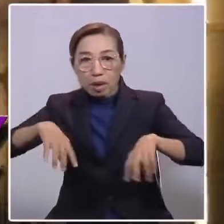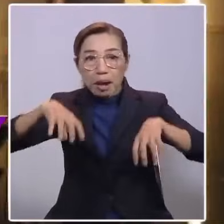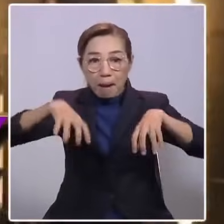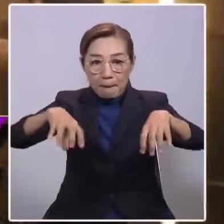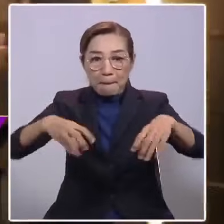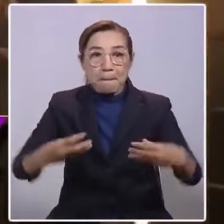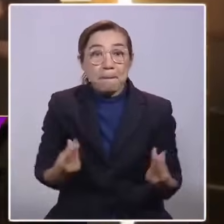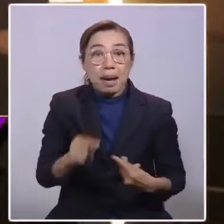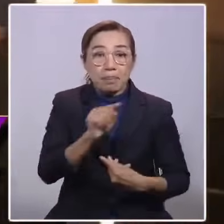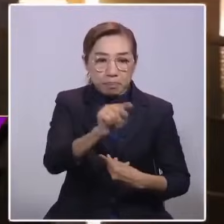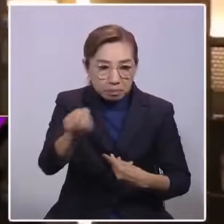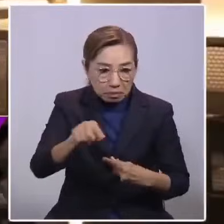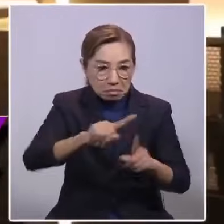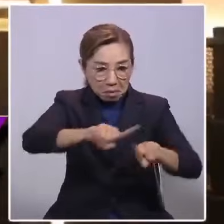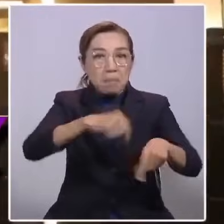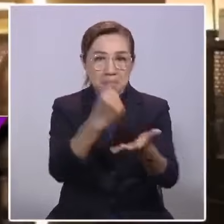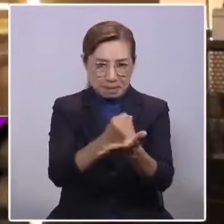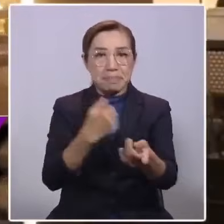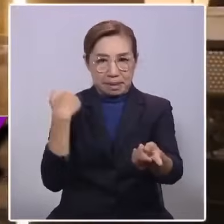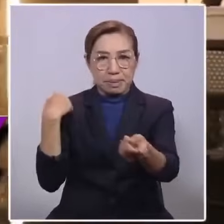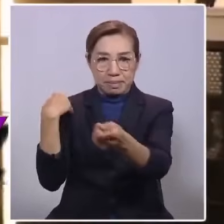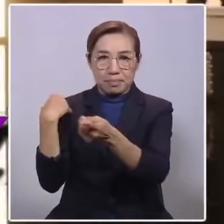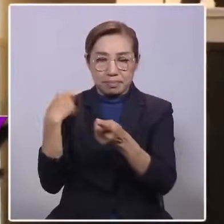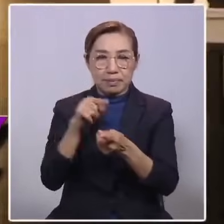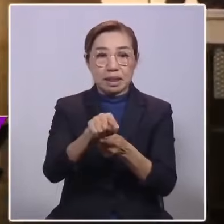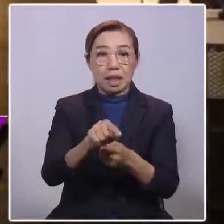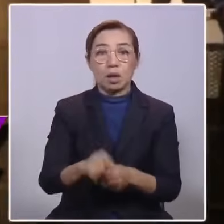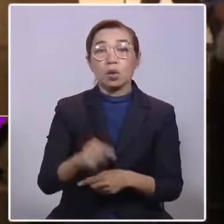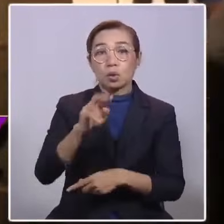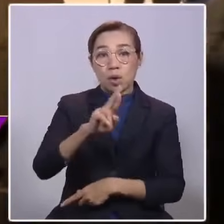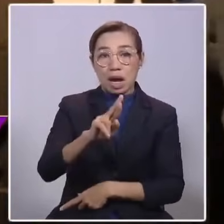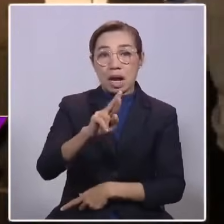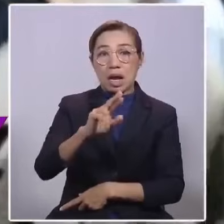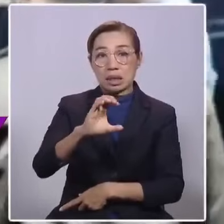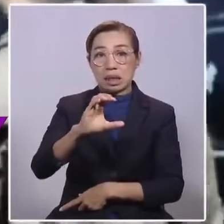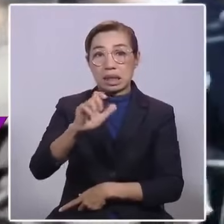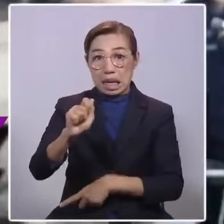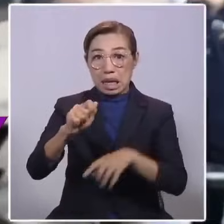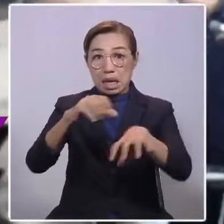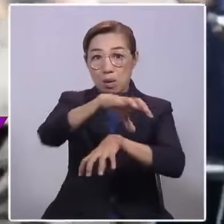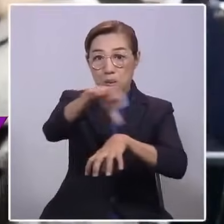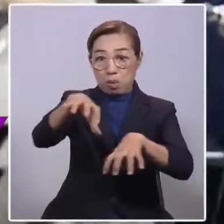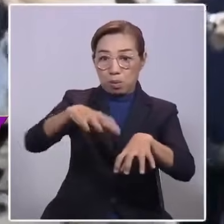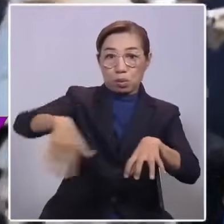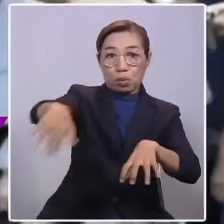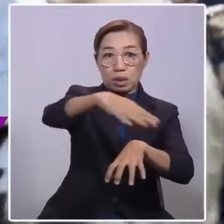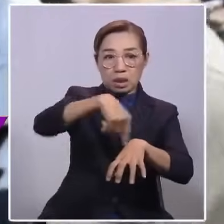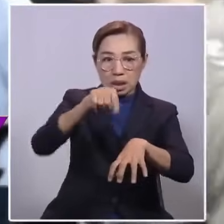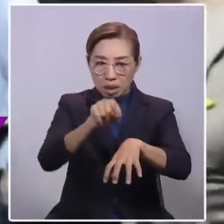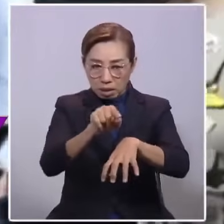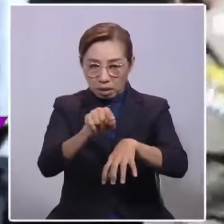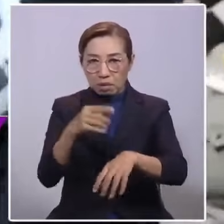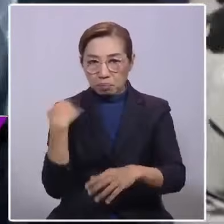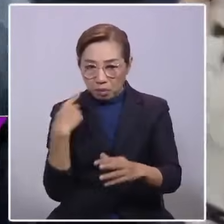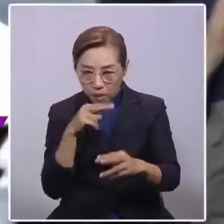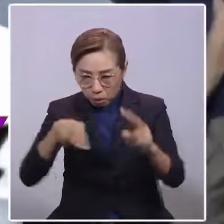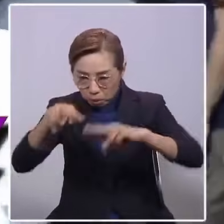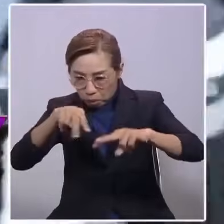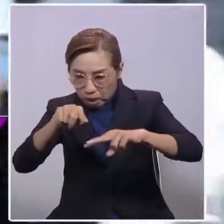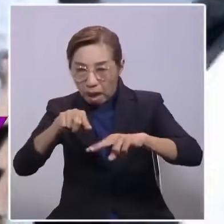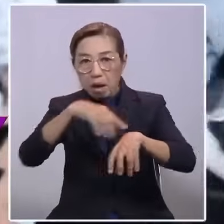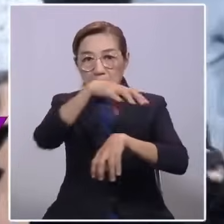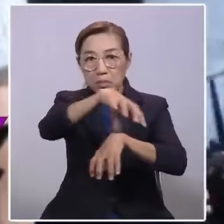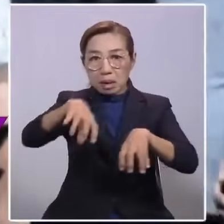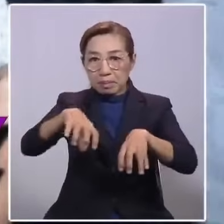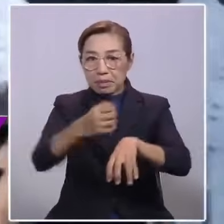ที่เขามีใบอนุญาตซึ่งในพื้นที่ของ RCเนี่ยตามรายงานข่าวระบุว่ามีประมาณ 3